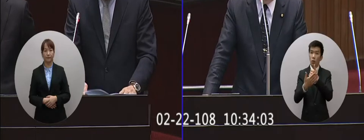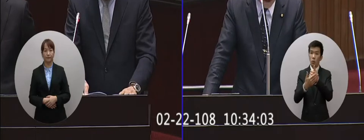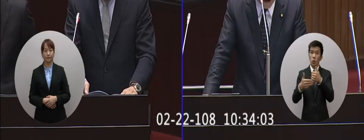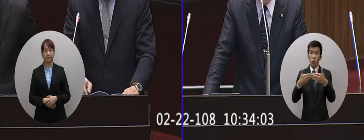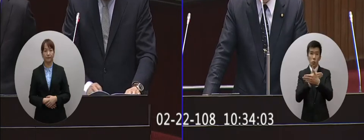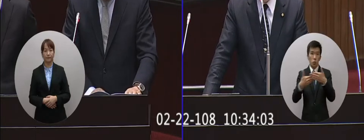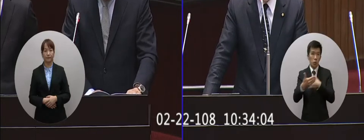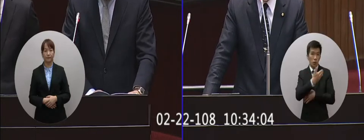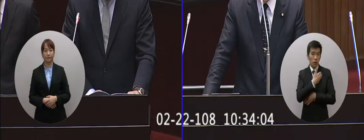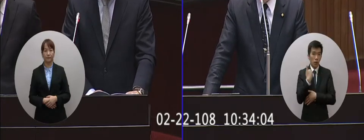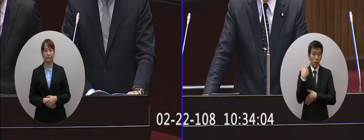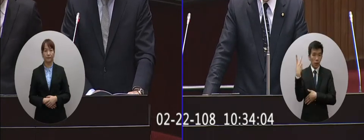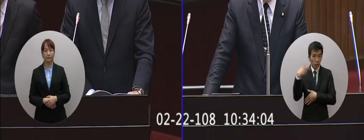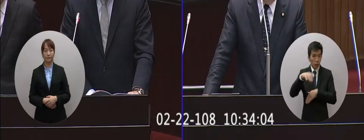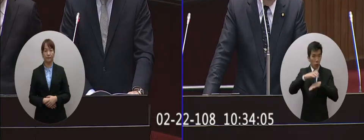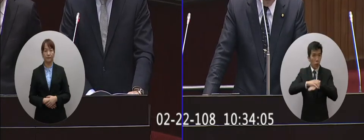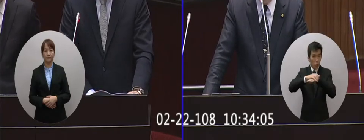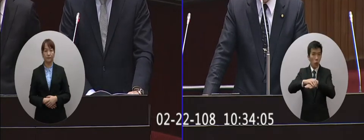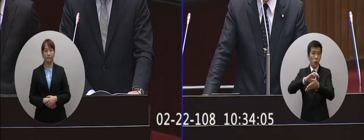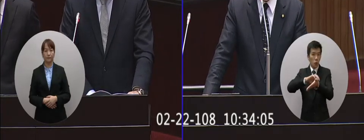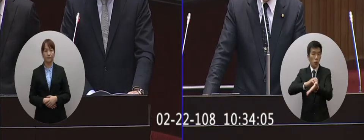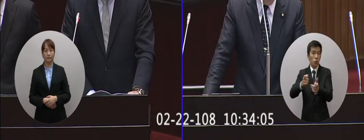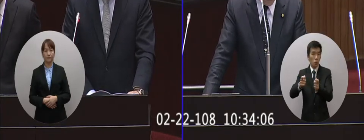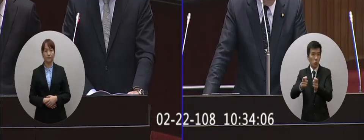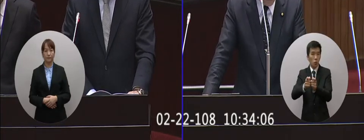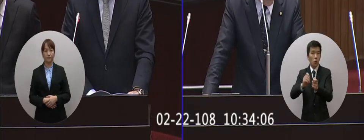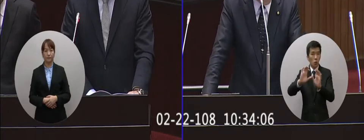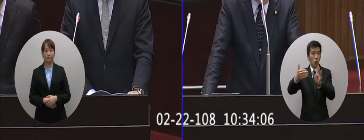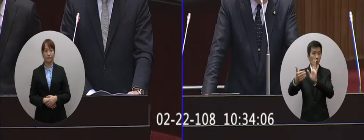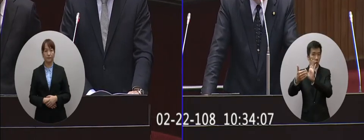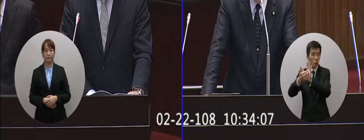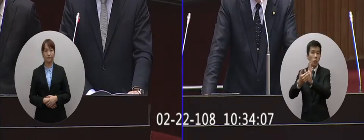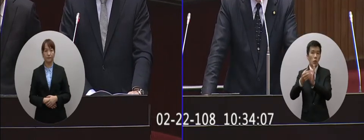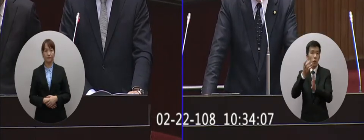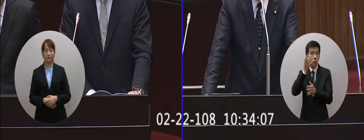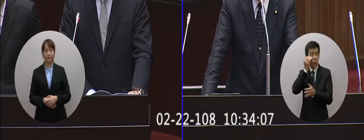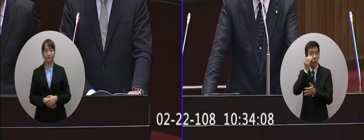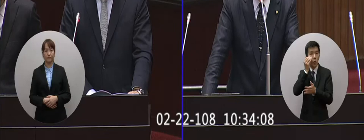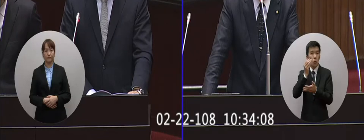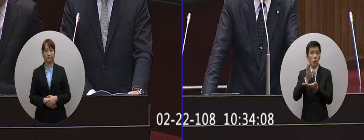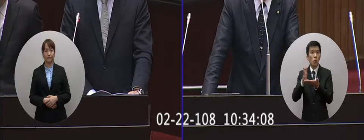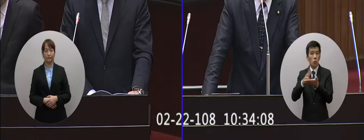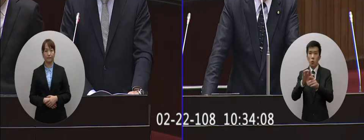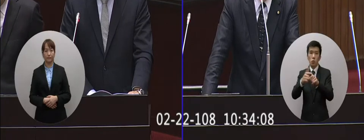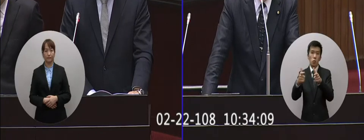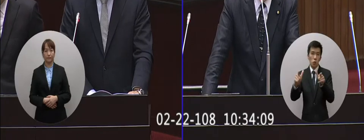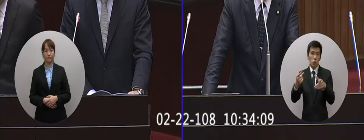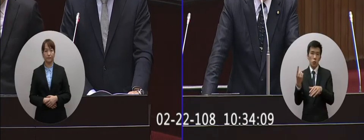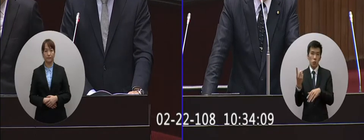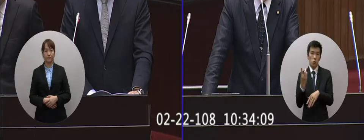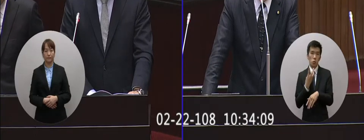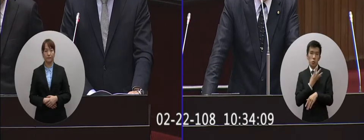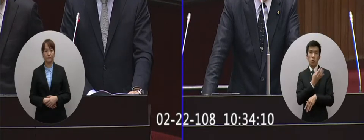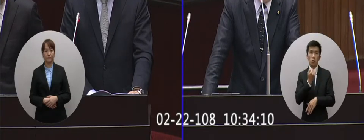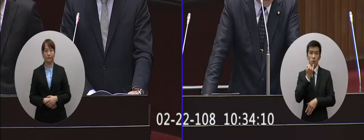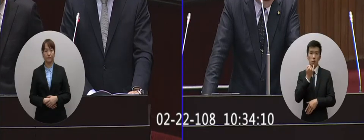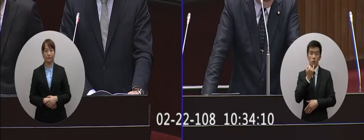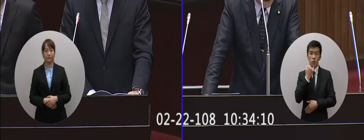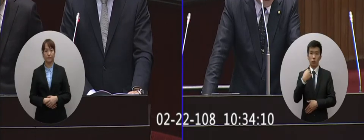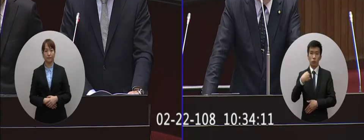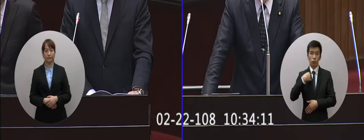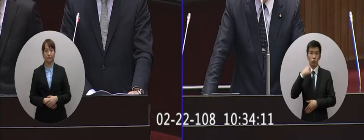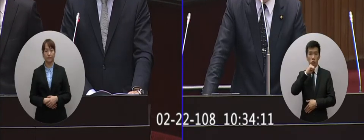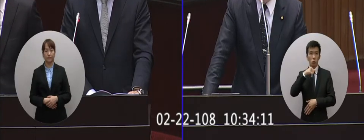了救灾、医疗跟国防还有观光等等的功能。 那本席在台湾生活将近六十